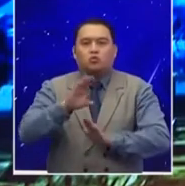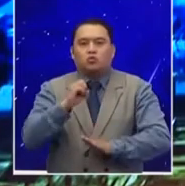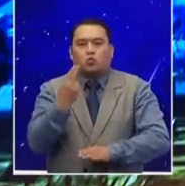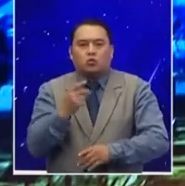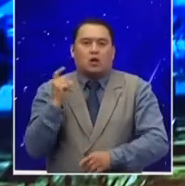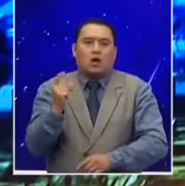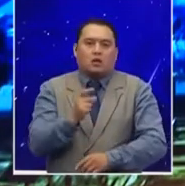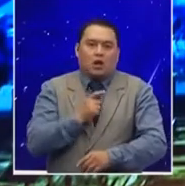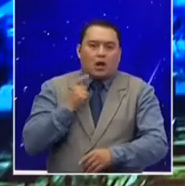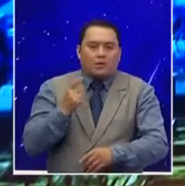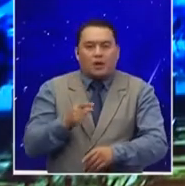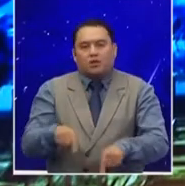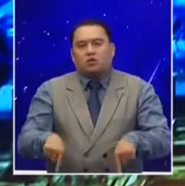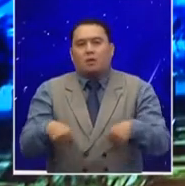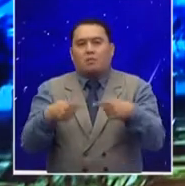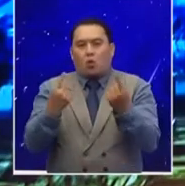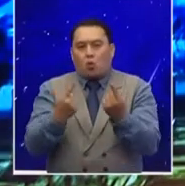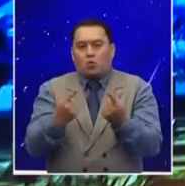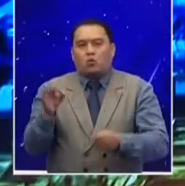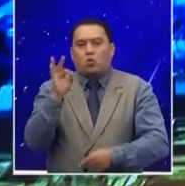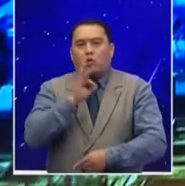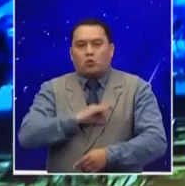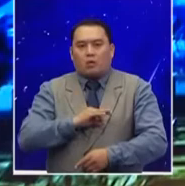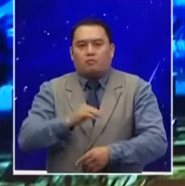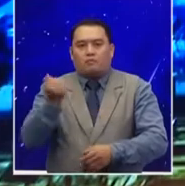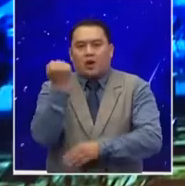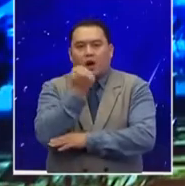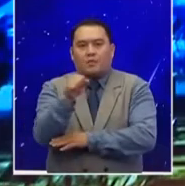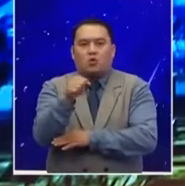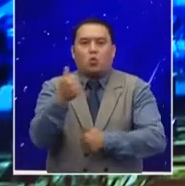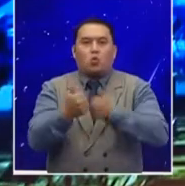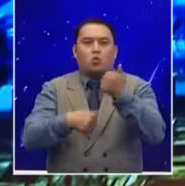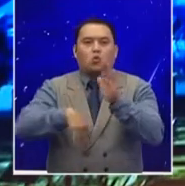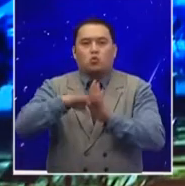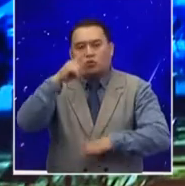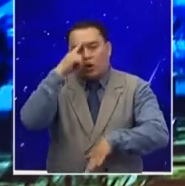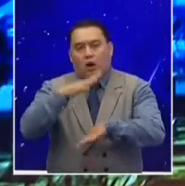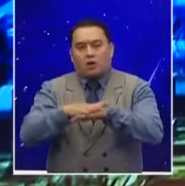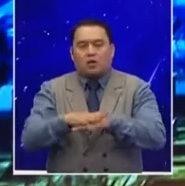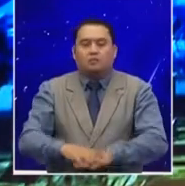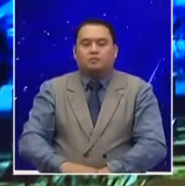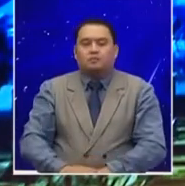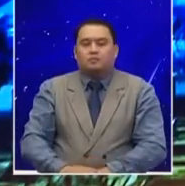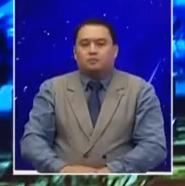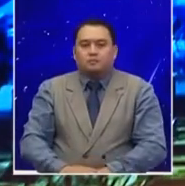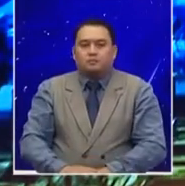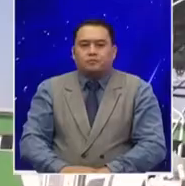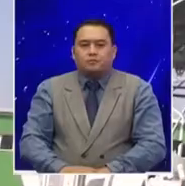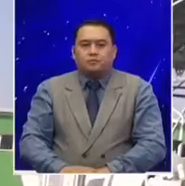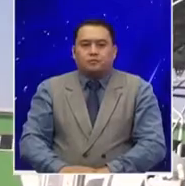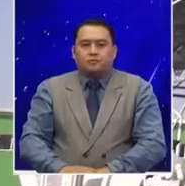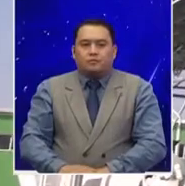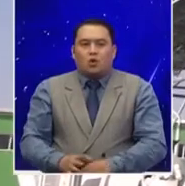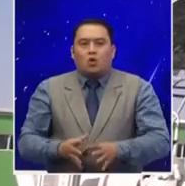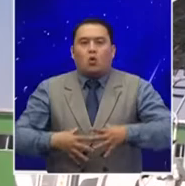улучшению социально-экономического положения принес Конырбаеву победу в конкурсе «Лучший сельский аким Казахстана».